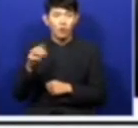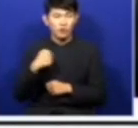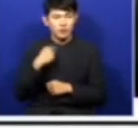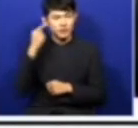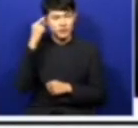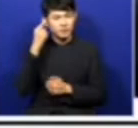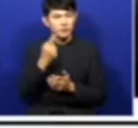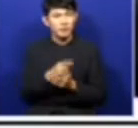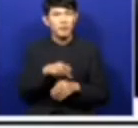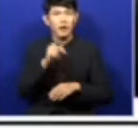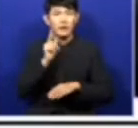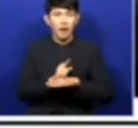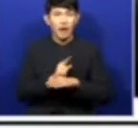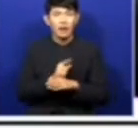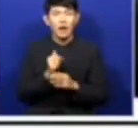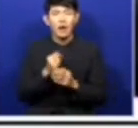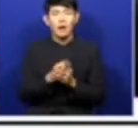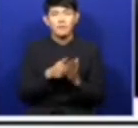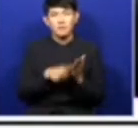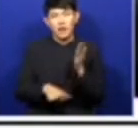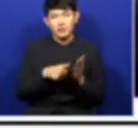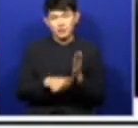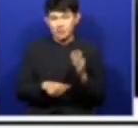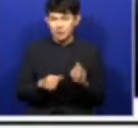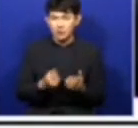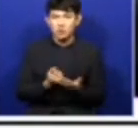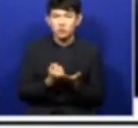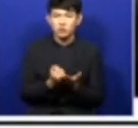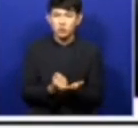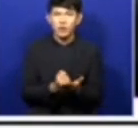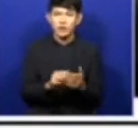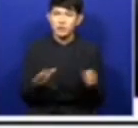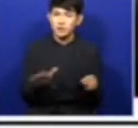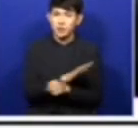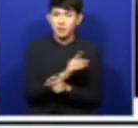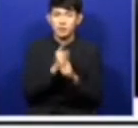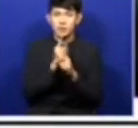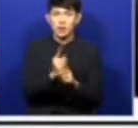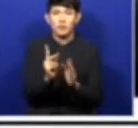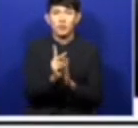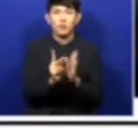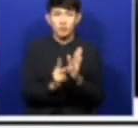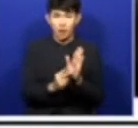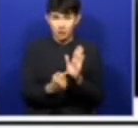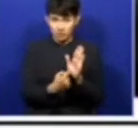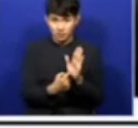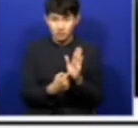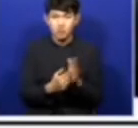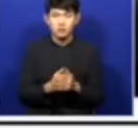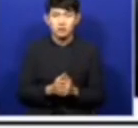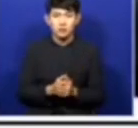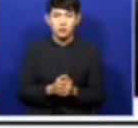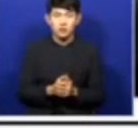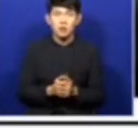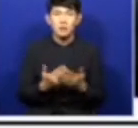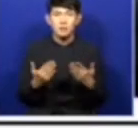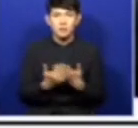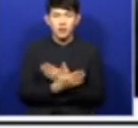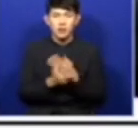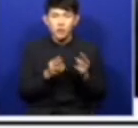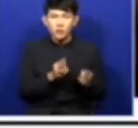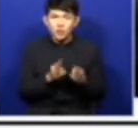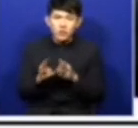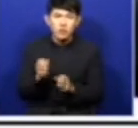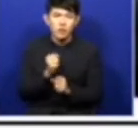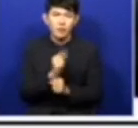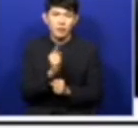ธานจะเสียภาษีบำรุงท้องที่เต็มตามจำนวนตามที่อัตรากฎหมายกำหนดไว้ตรงนี้ก็หาวิธีการ